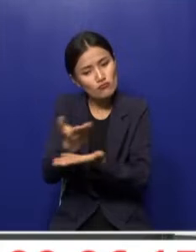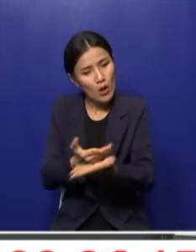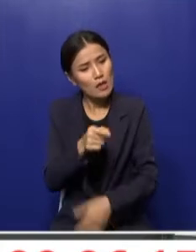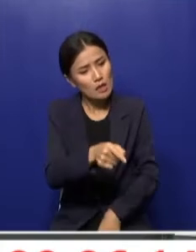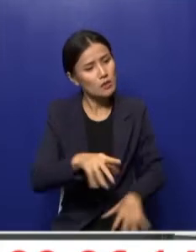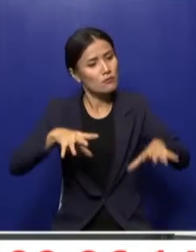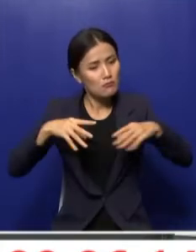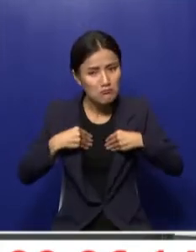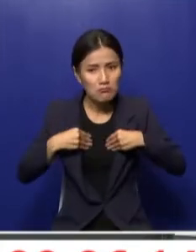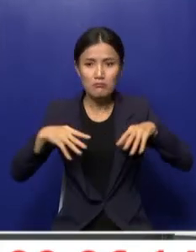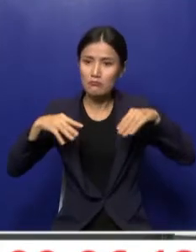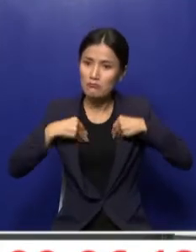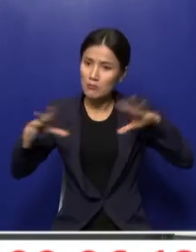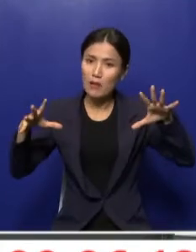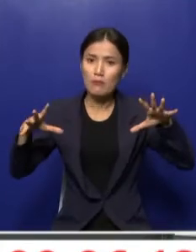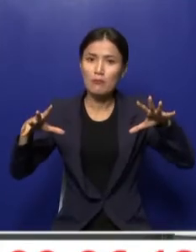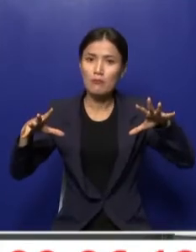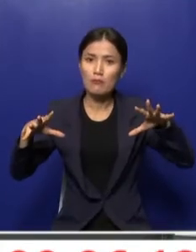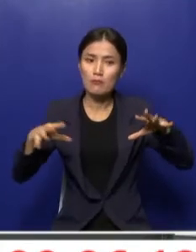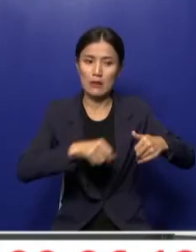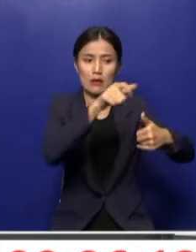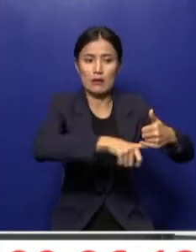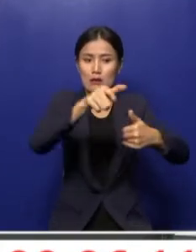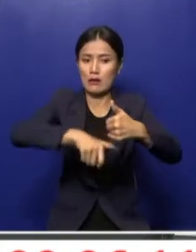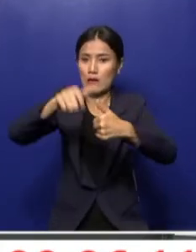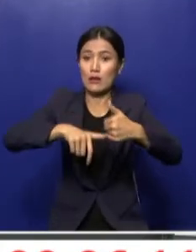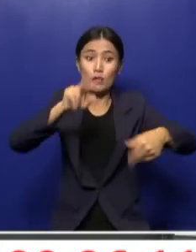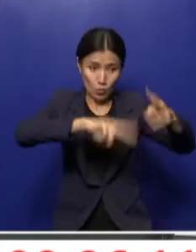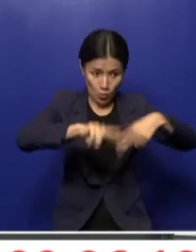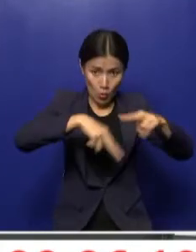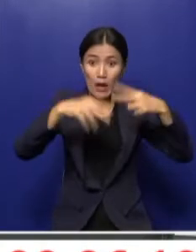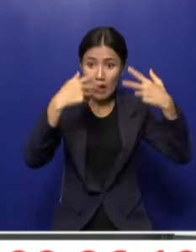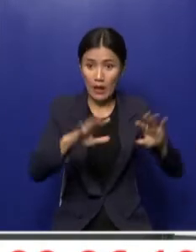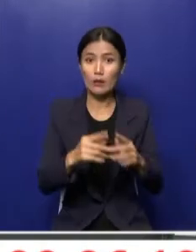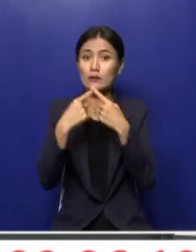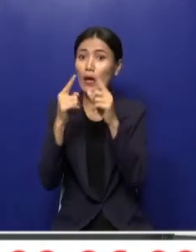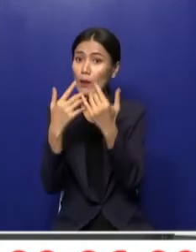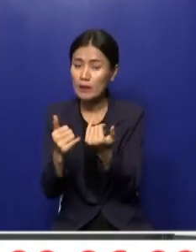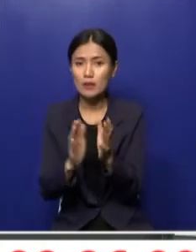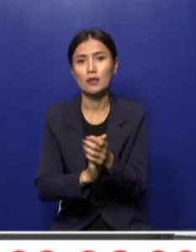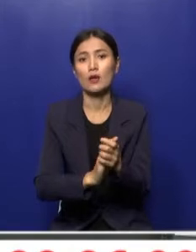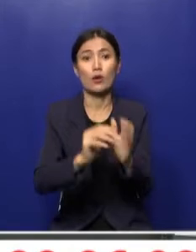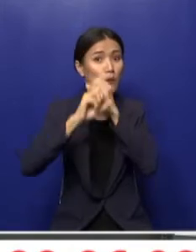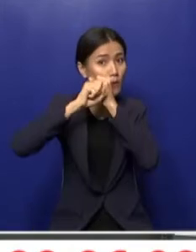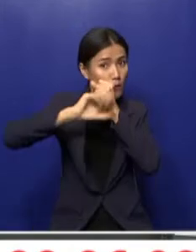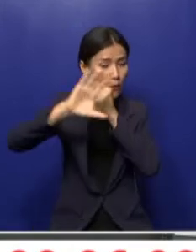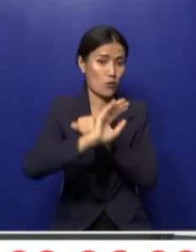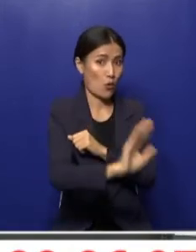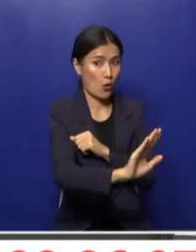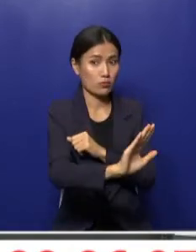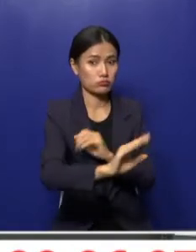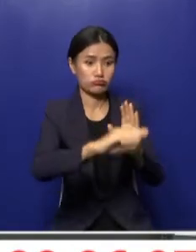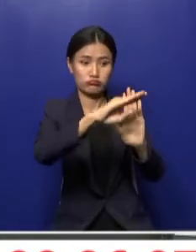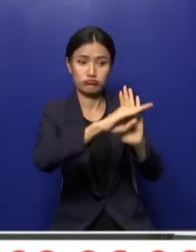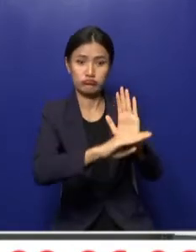การตรวจสอบประวัติจริยธรรมมาแล้วแต่ในกระบวนการคัดเลือกกษรช.พ.คของวุฒิสภาใน